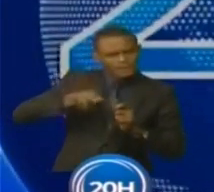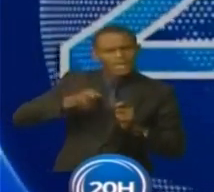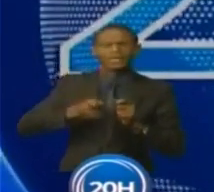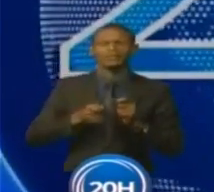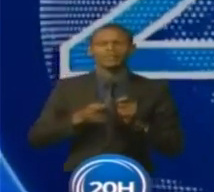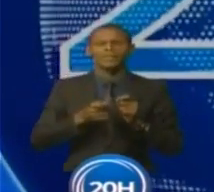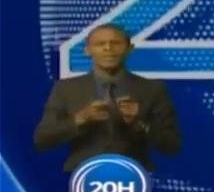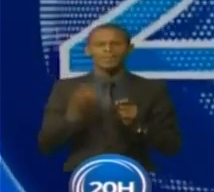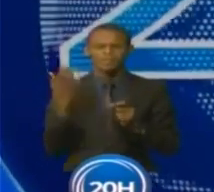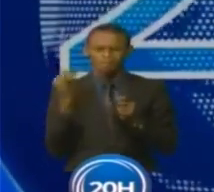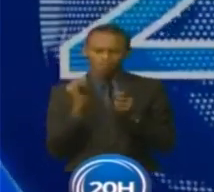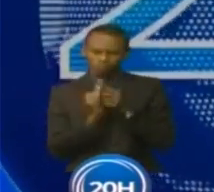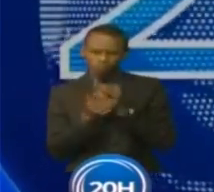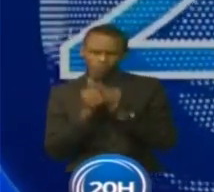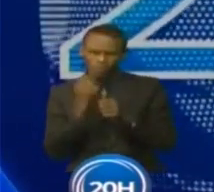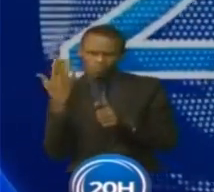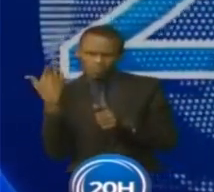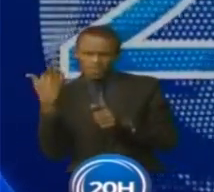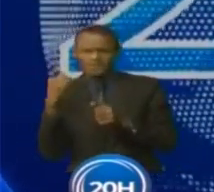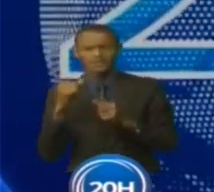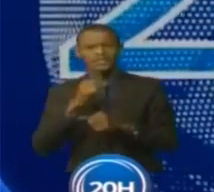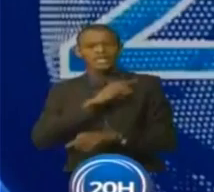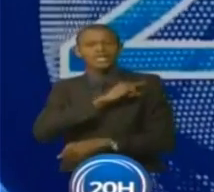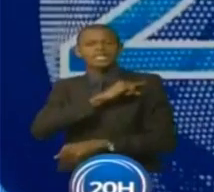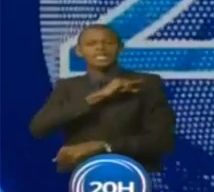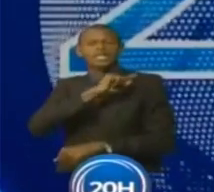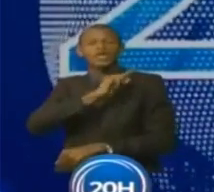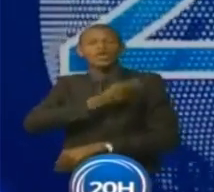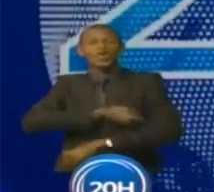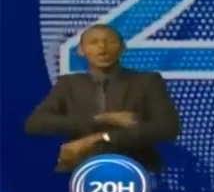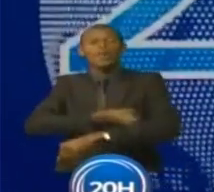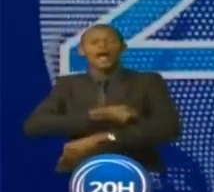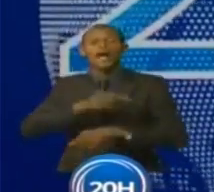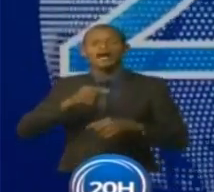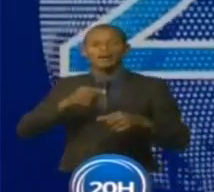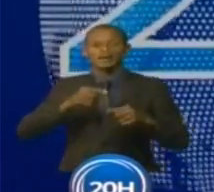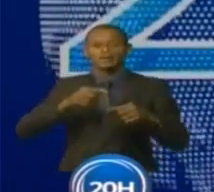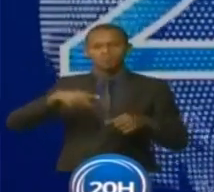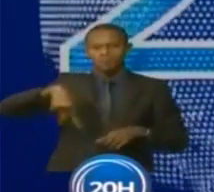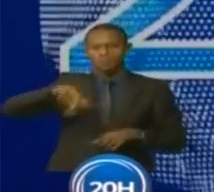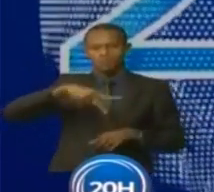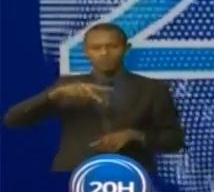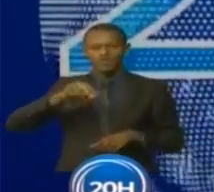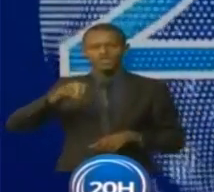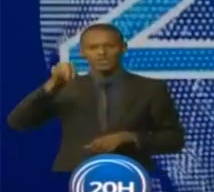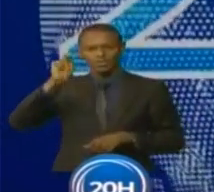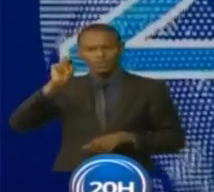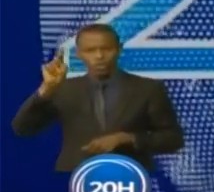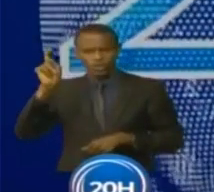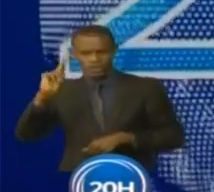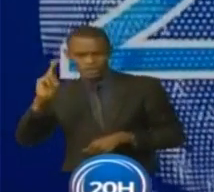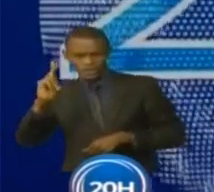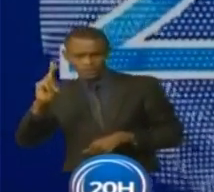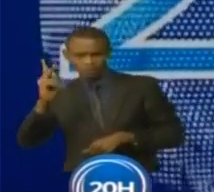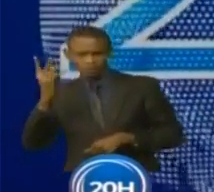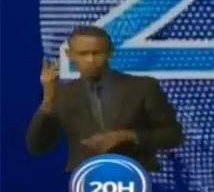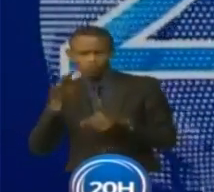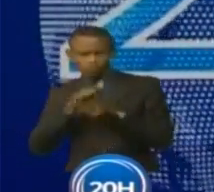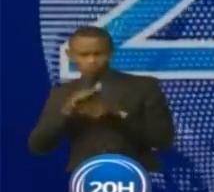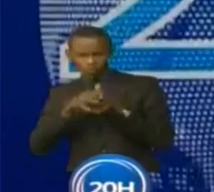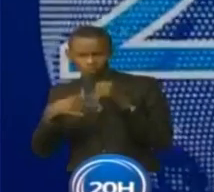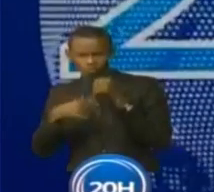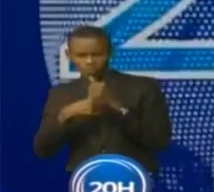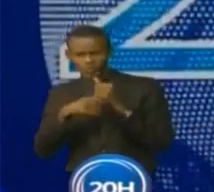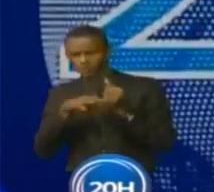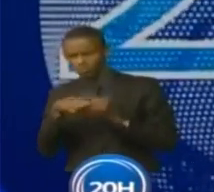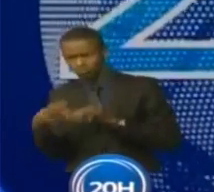adeptes de la secte Wazalendo à Goma, dans la province du Nord Kivu. Le principal accusé, le colonel Mike Mikombe, a